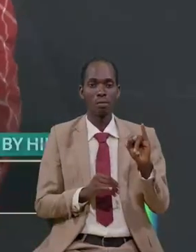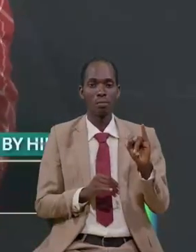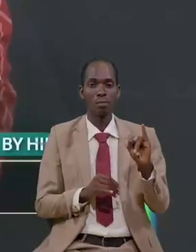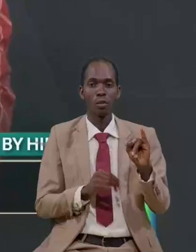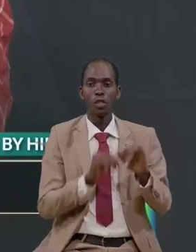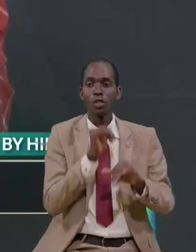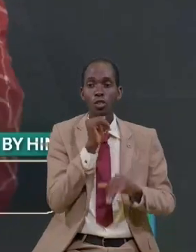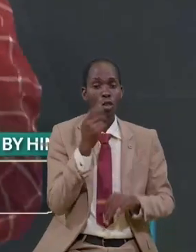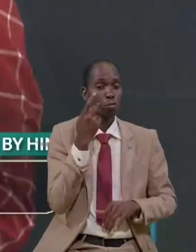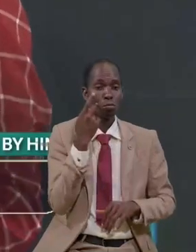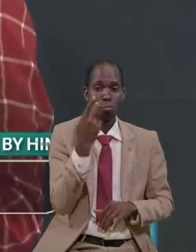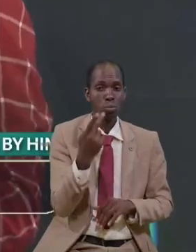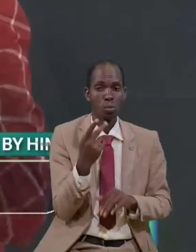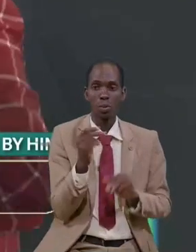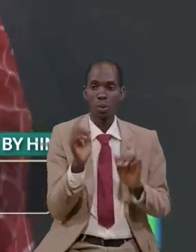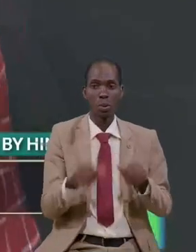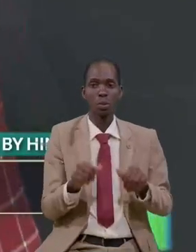I.